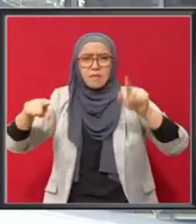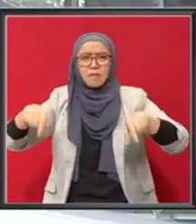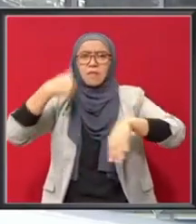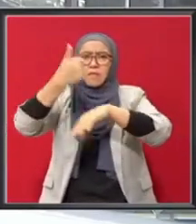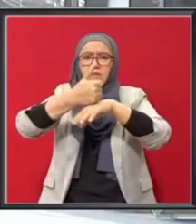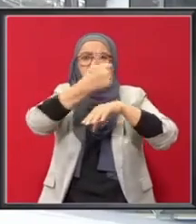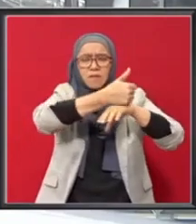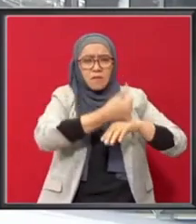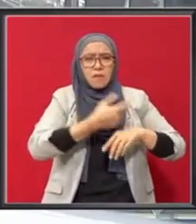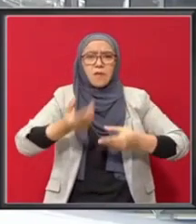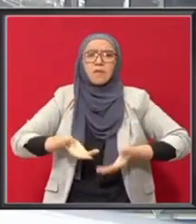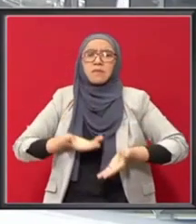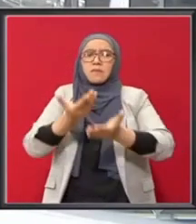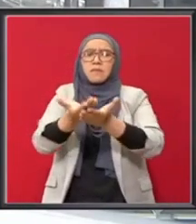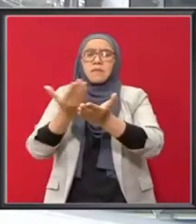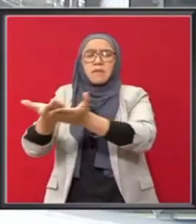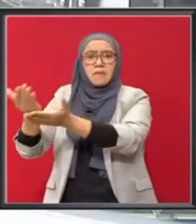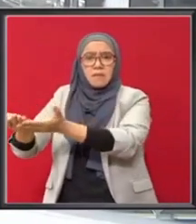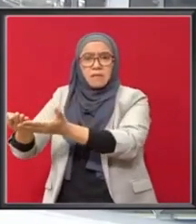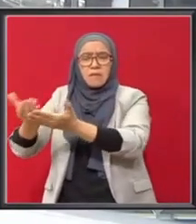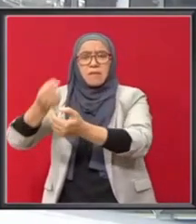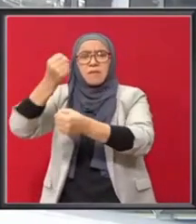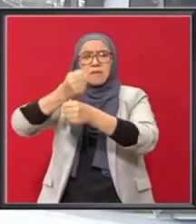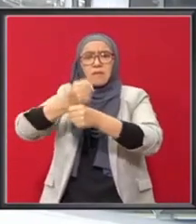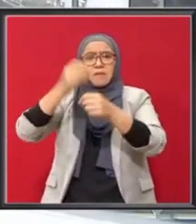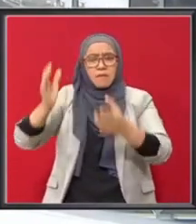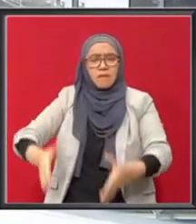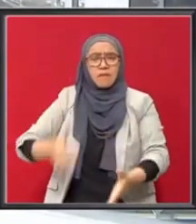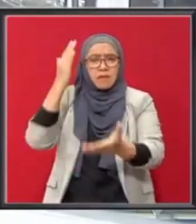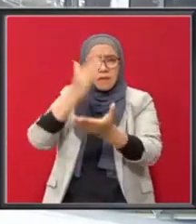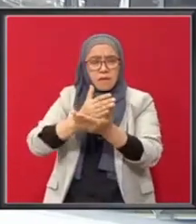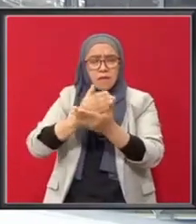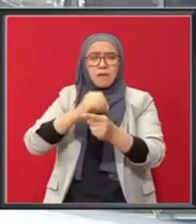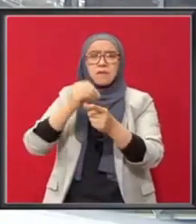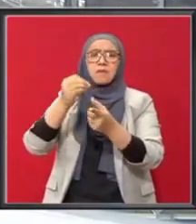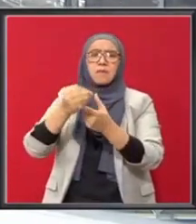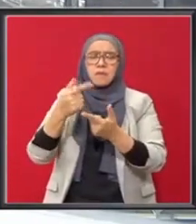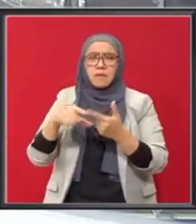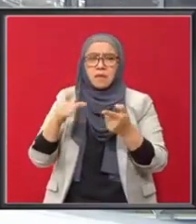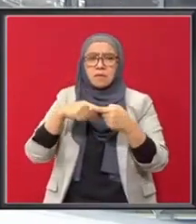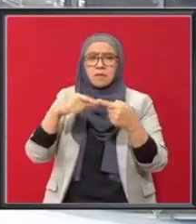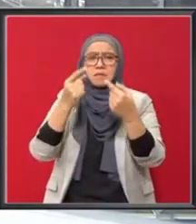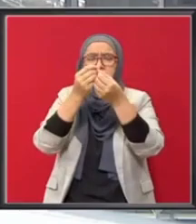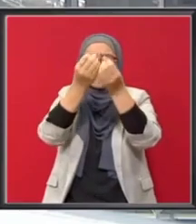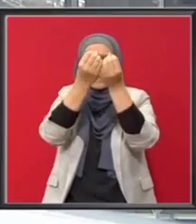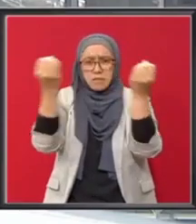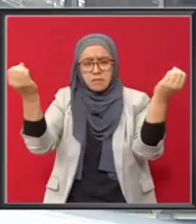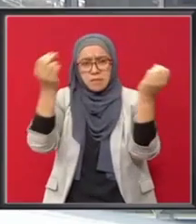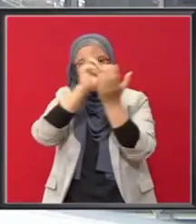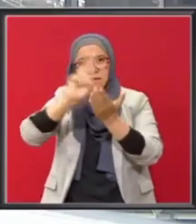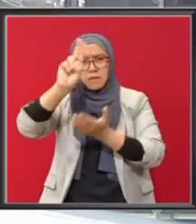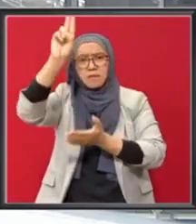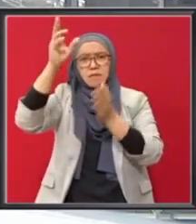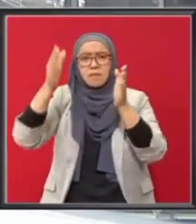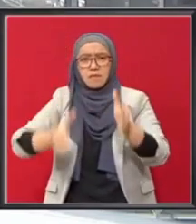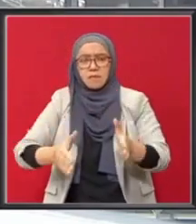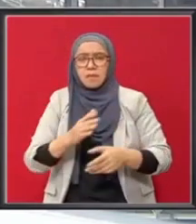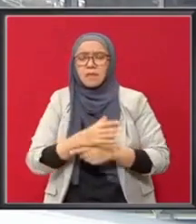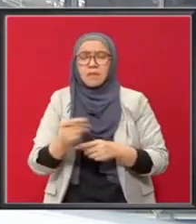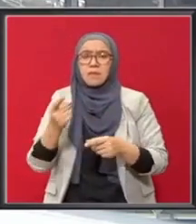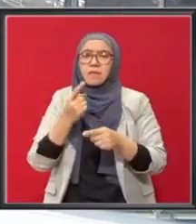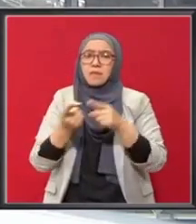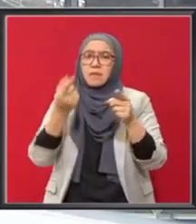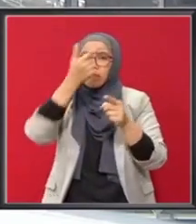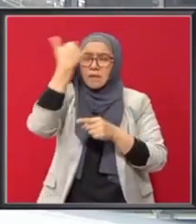graduan serta pekerja-pekerja yang diberhentikan akibat kemelesetan ekonomi tahun ini ditambahkan lagi dengan